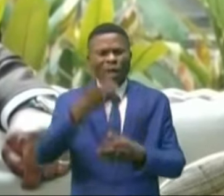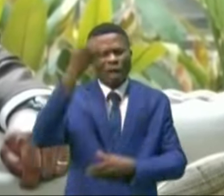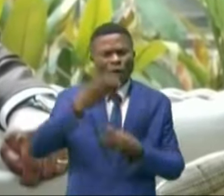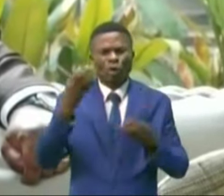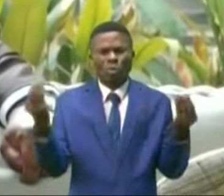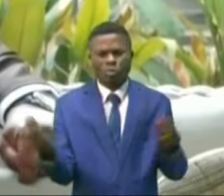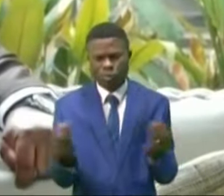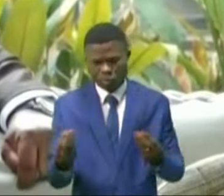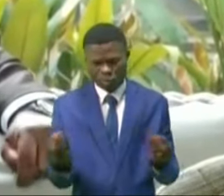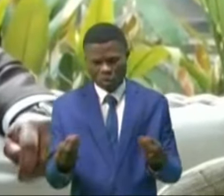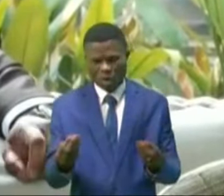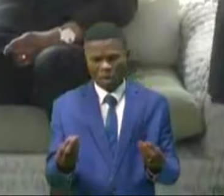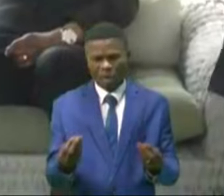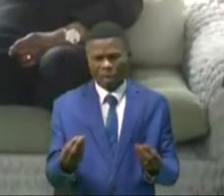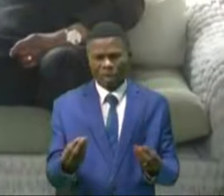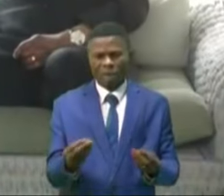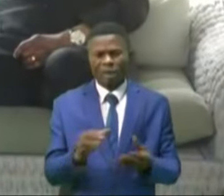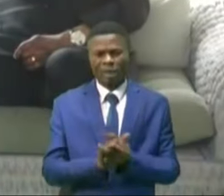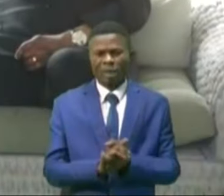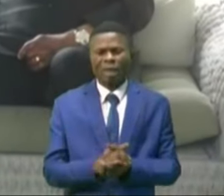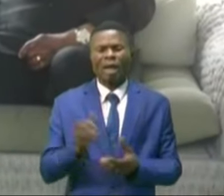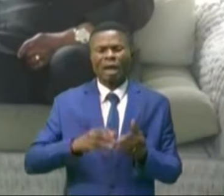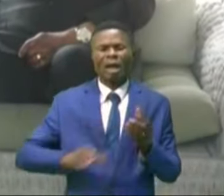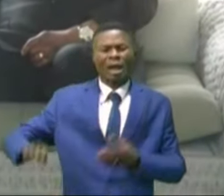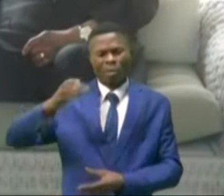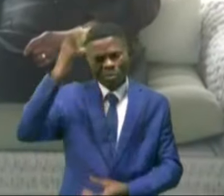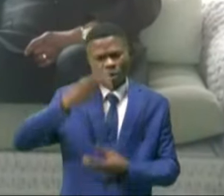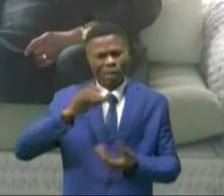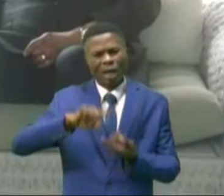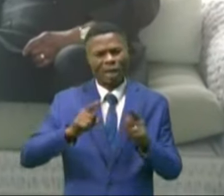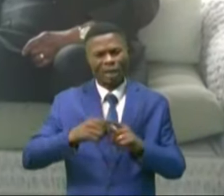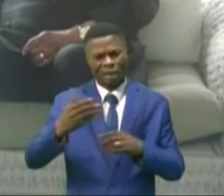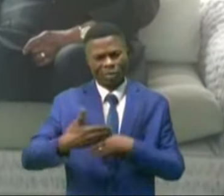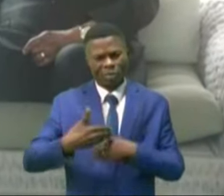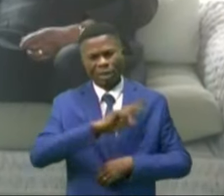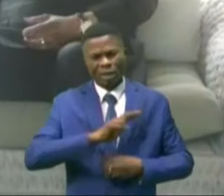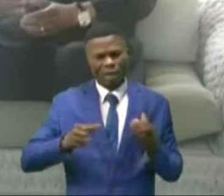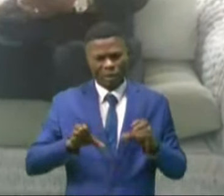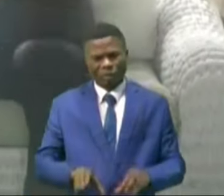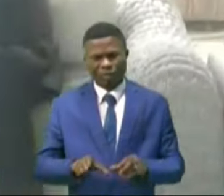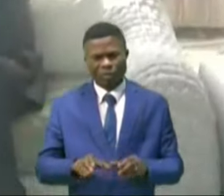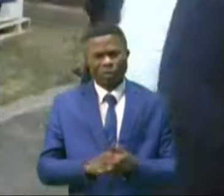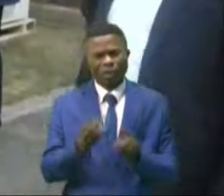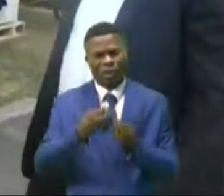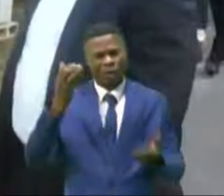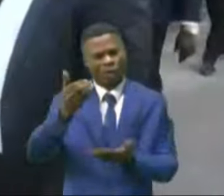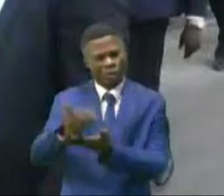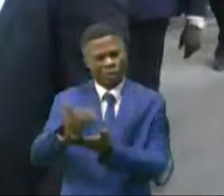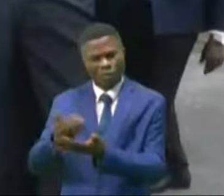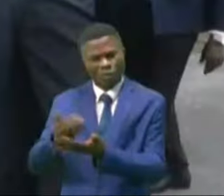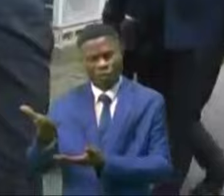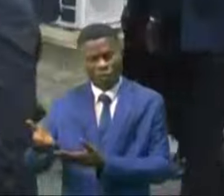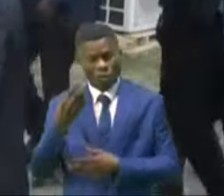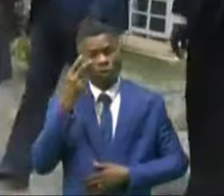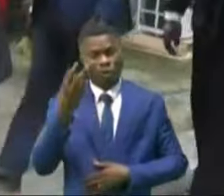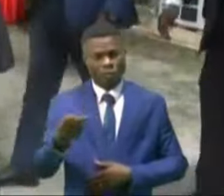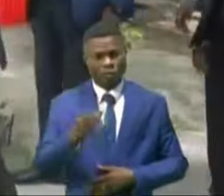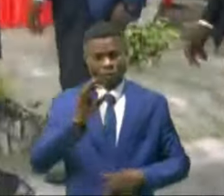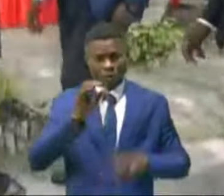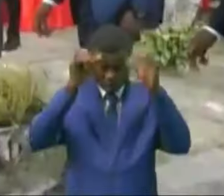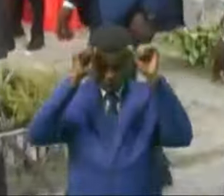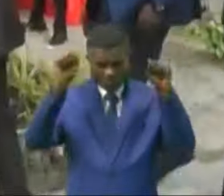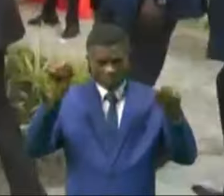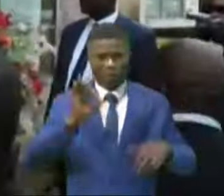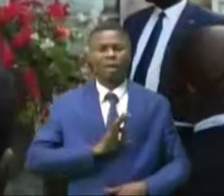de coopérer avec un pays qui agresse son voisin, la RDC, et pille ses richesses. On suppose que Félix